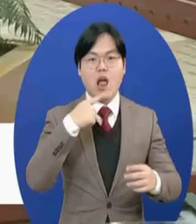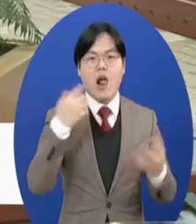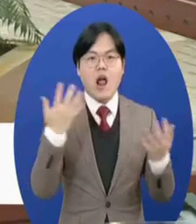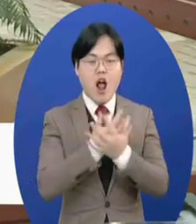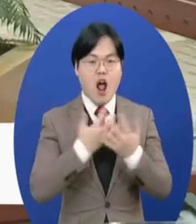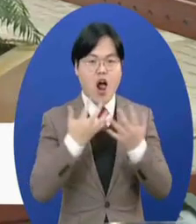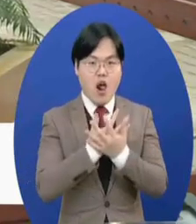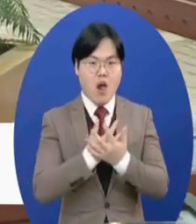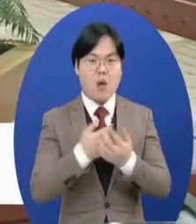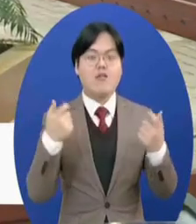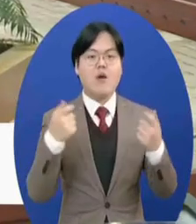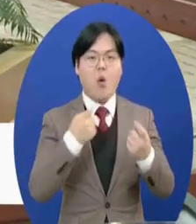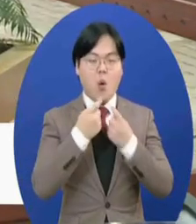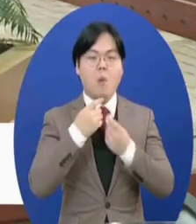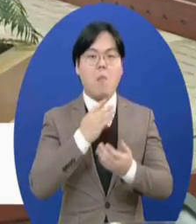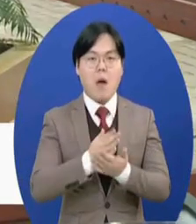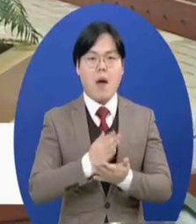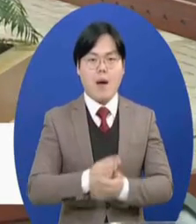өнөөдрийн мэдээллийн үеэр онцоллоо.